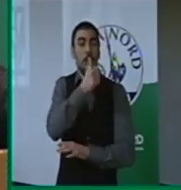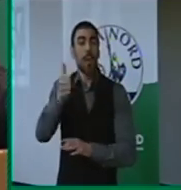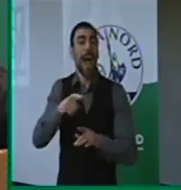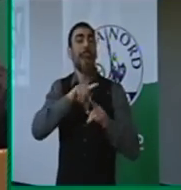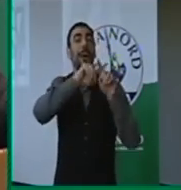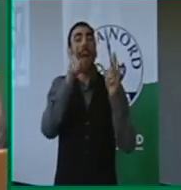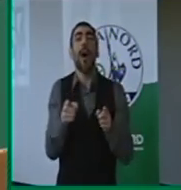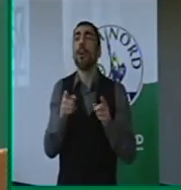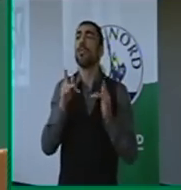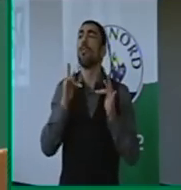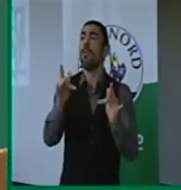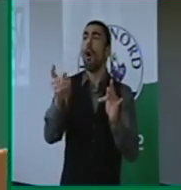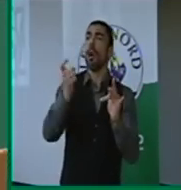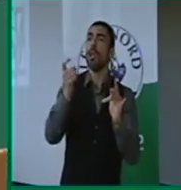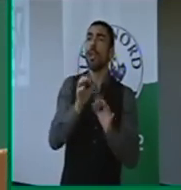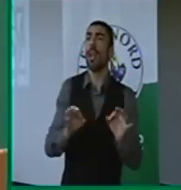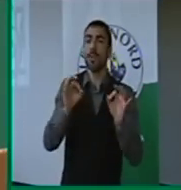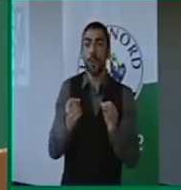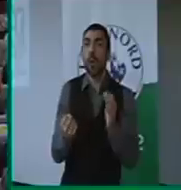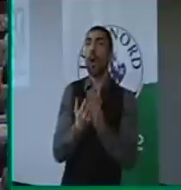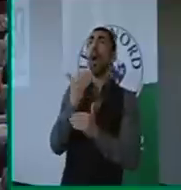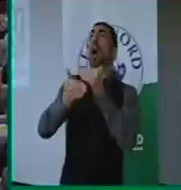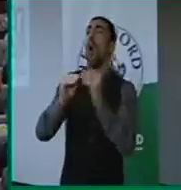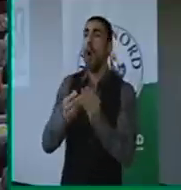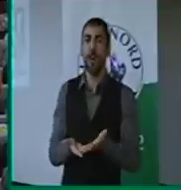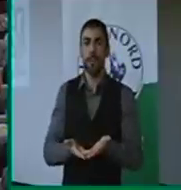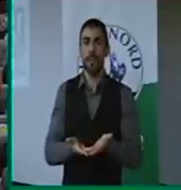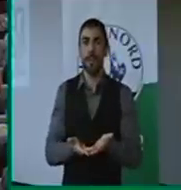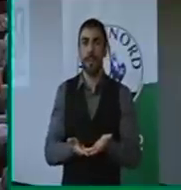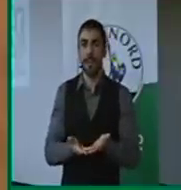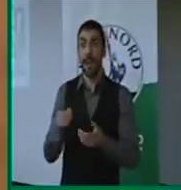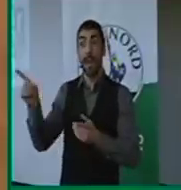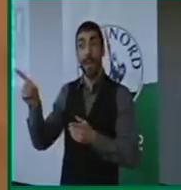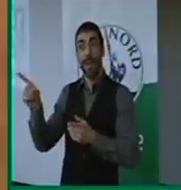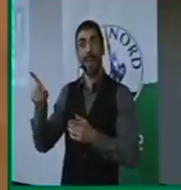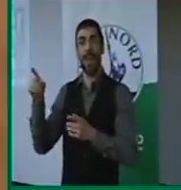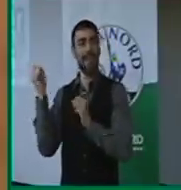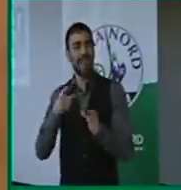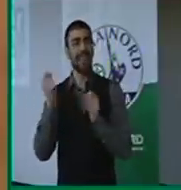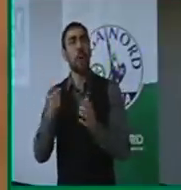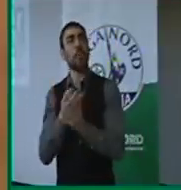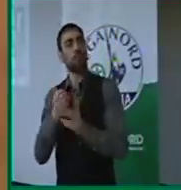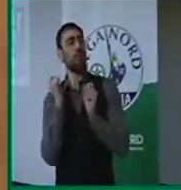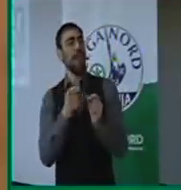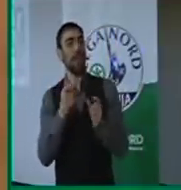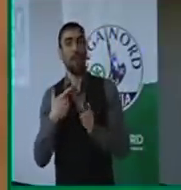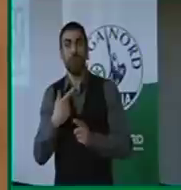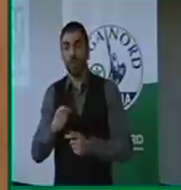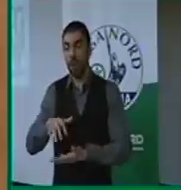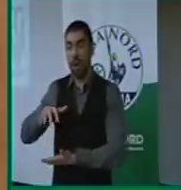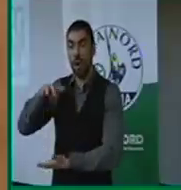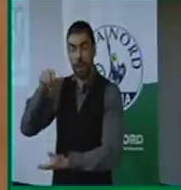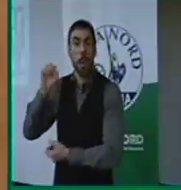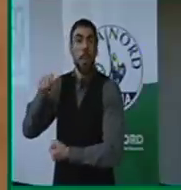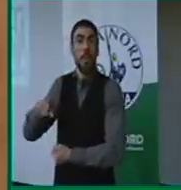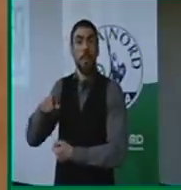negozio vuoto che cosa innovo allora Dall'altra parte invece invece questi che continuano a vendere prodotti hanno anche i soldi per poi